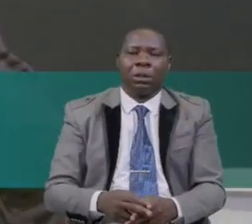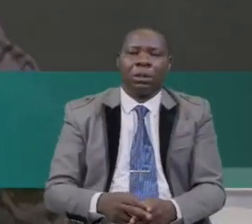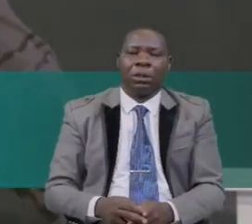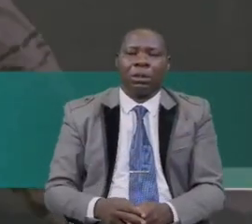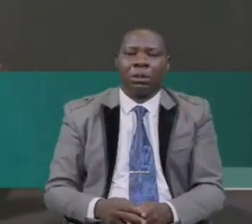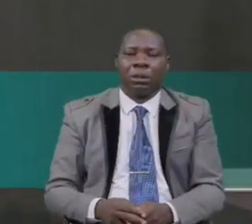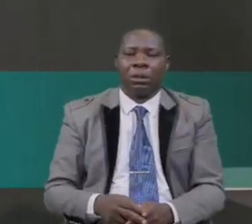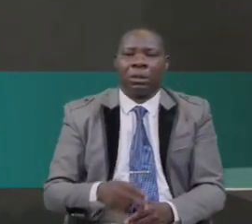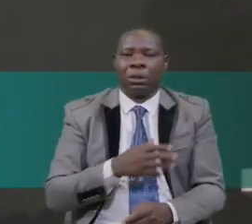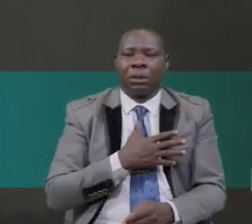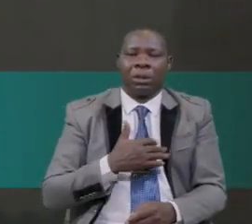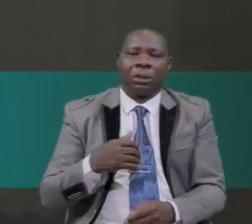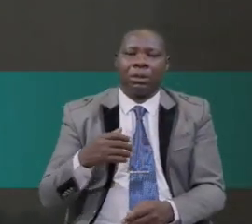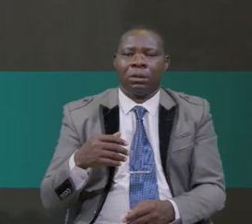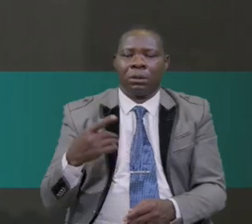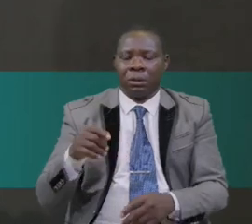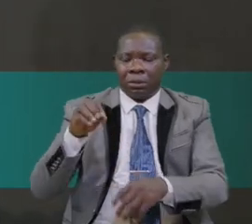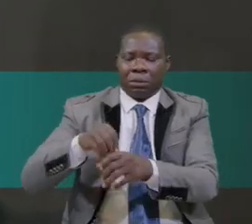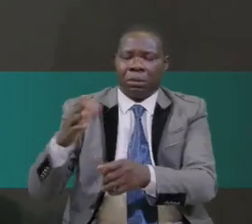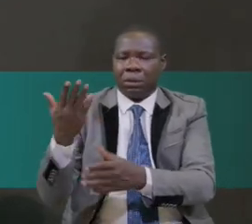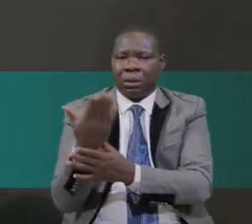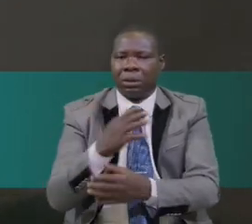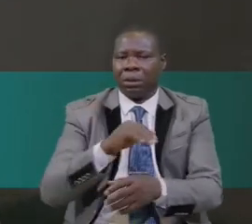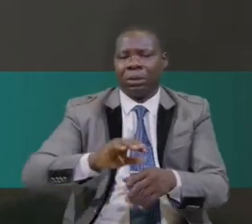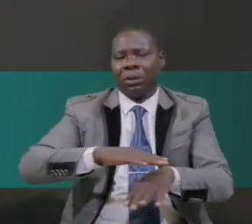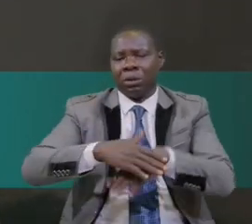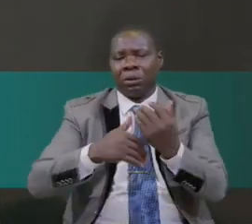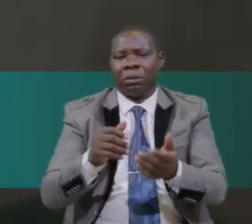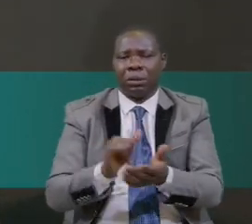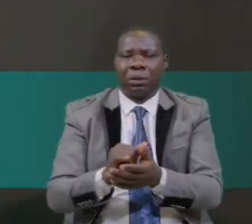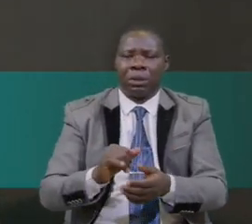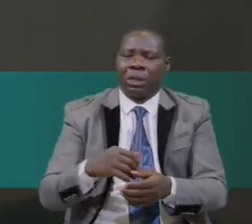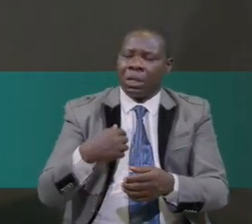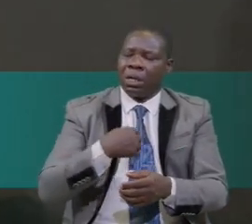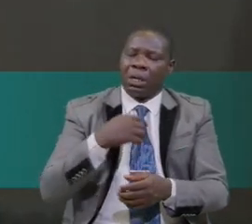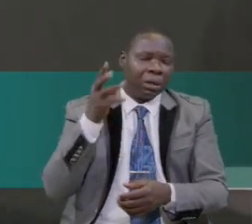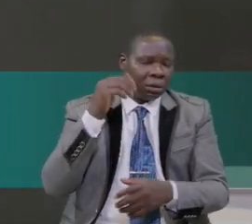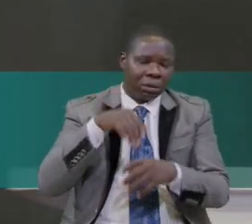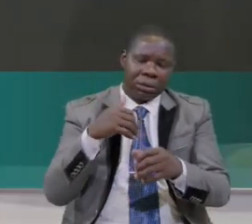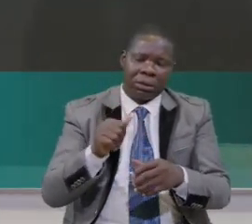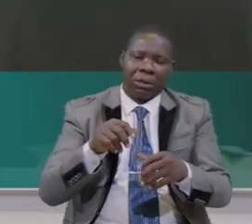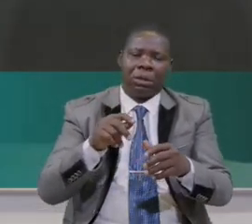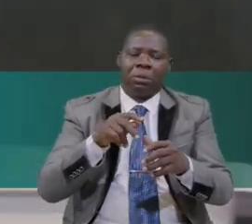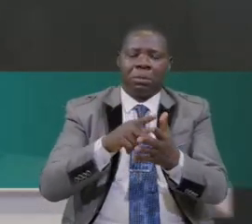Et maintenant, j'étais dans une croisade donnée.